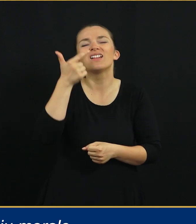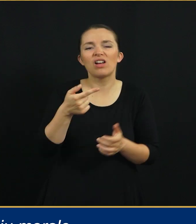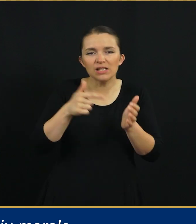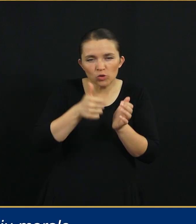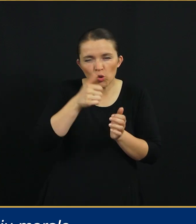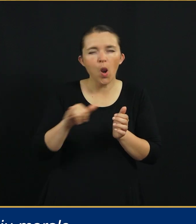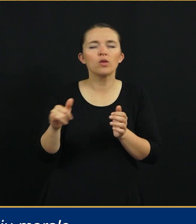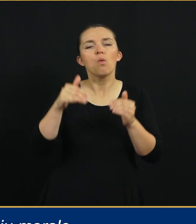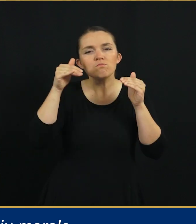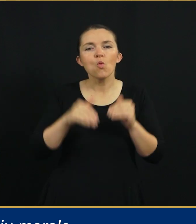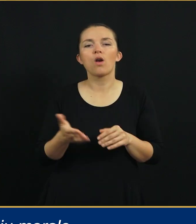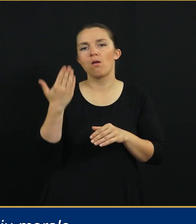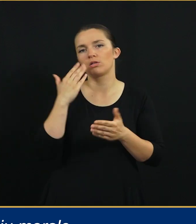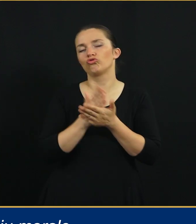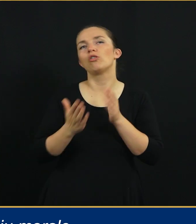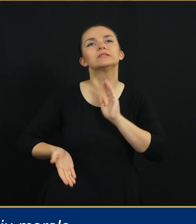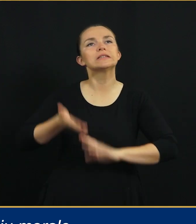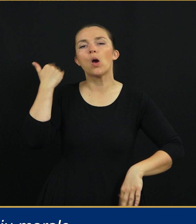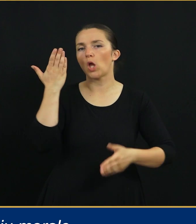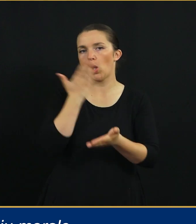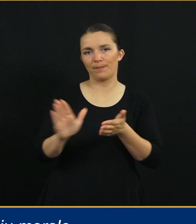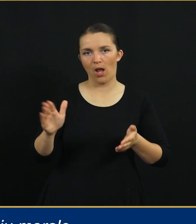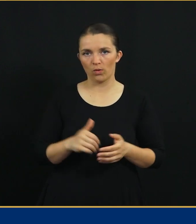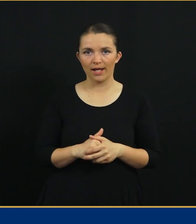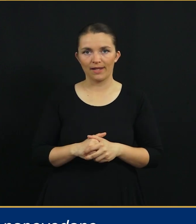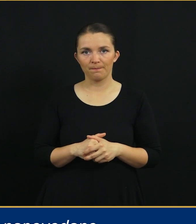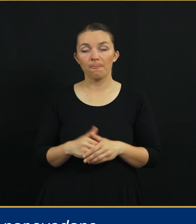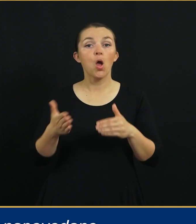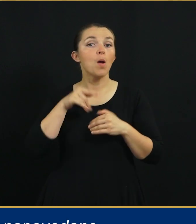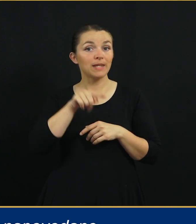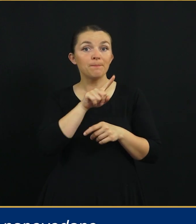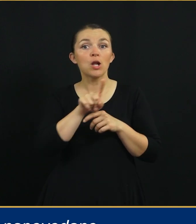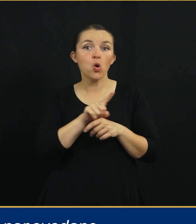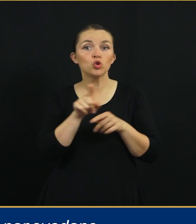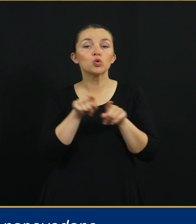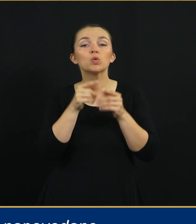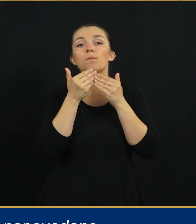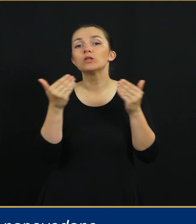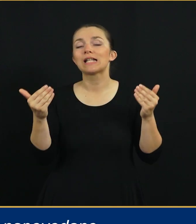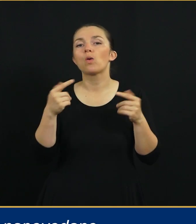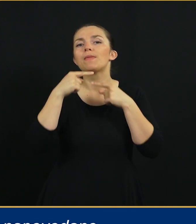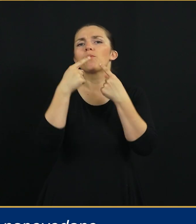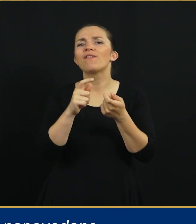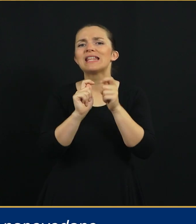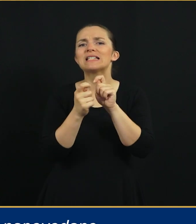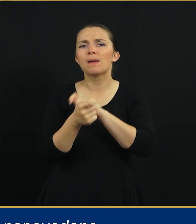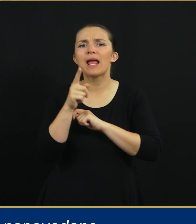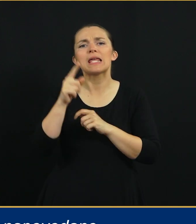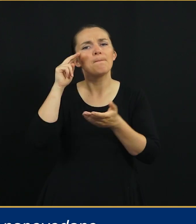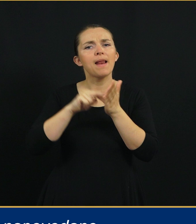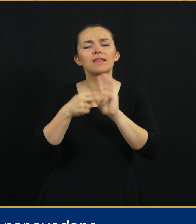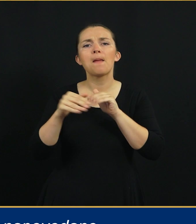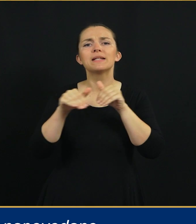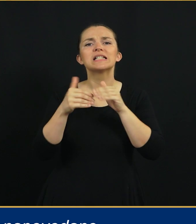21. stoletju morale biti že zdavnaj odpravljene. Ob tej priložnosti tudi pozdravljam napovedane spremembe, ki jih